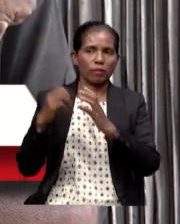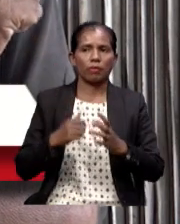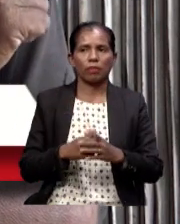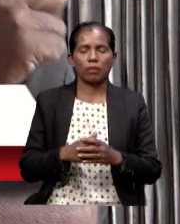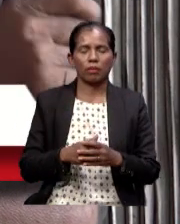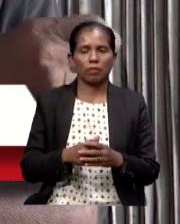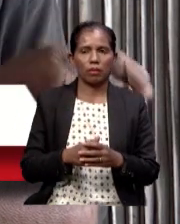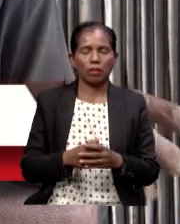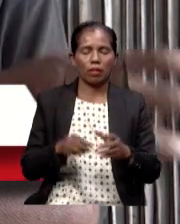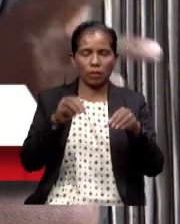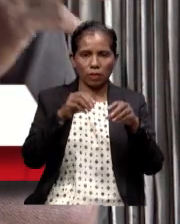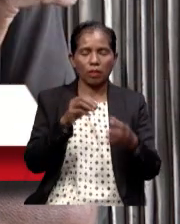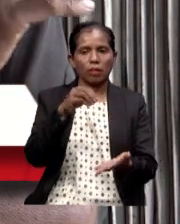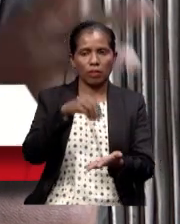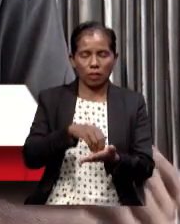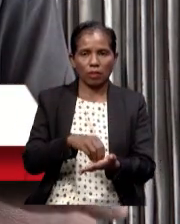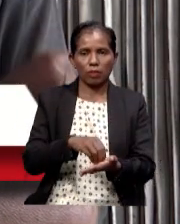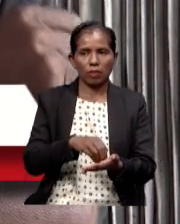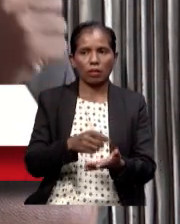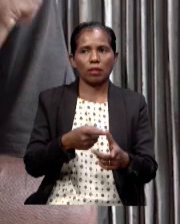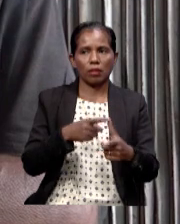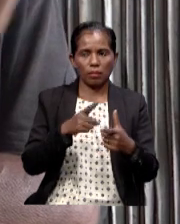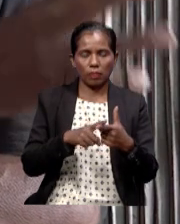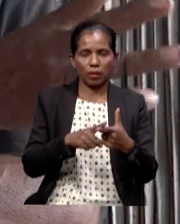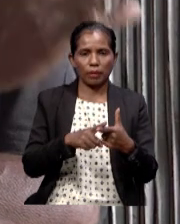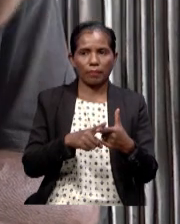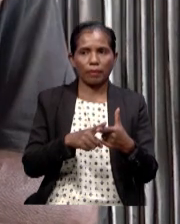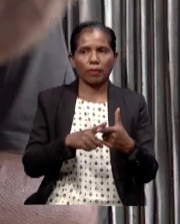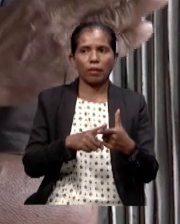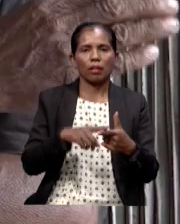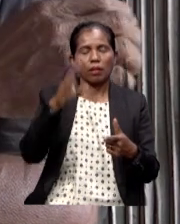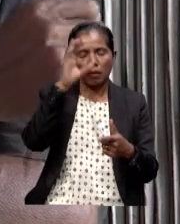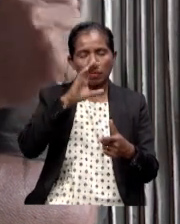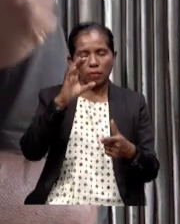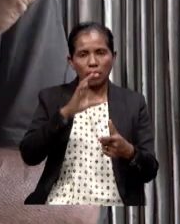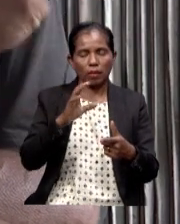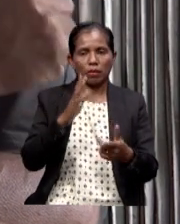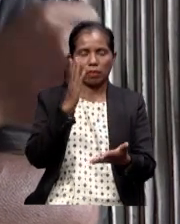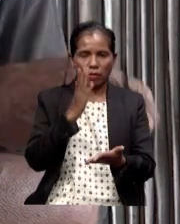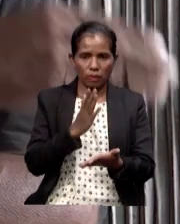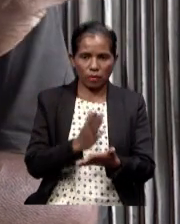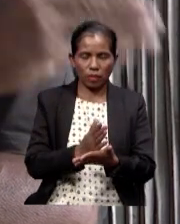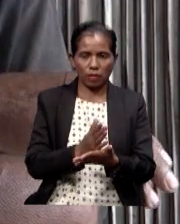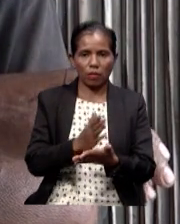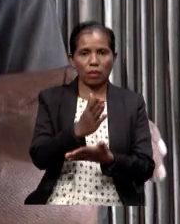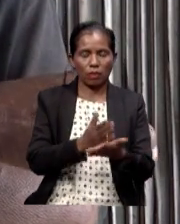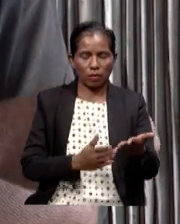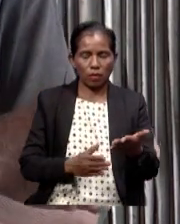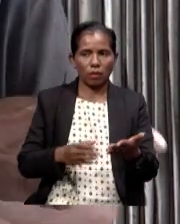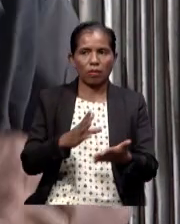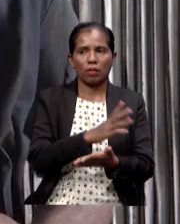tula nu ler metau tia ote serve buka jete ser fera fera hotu hotu